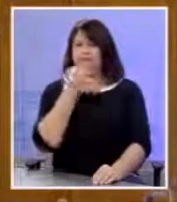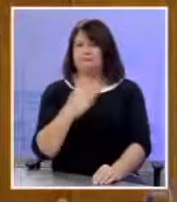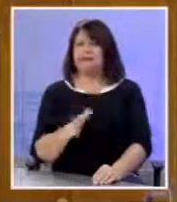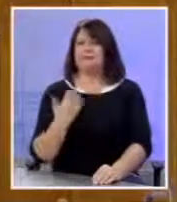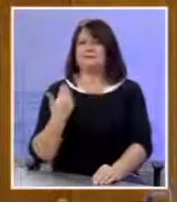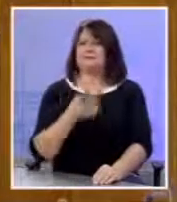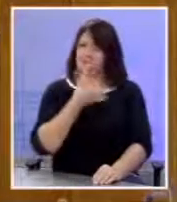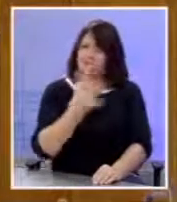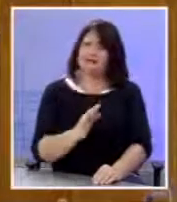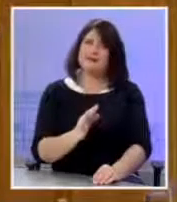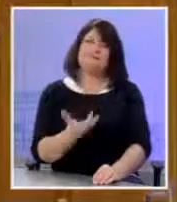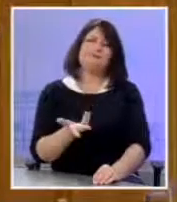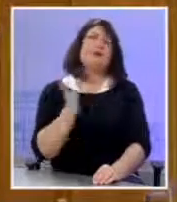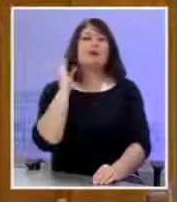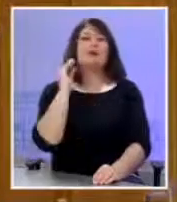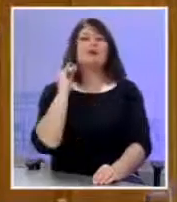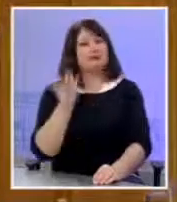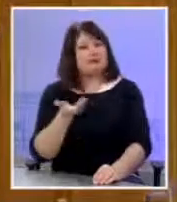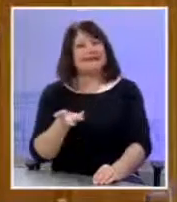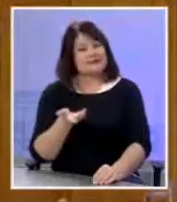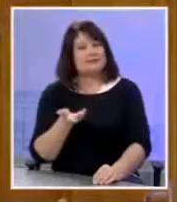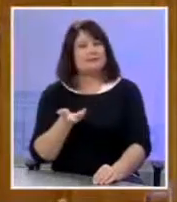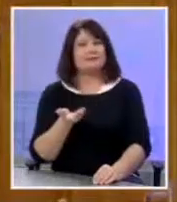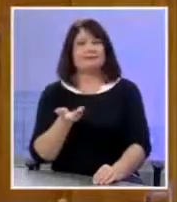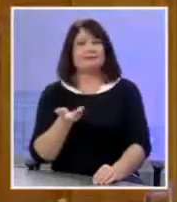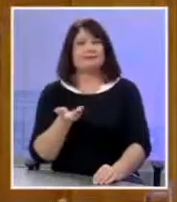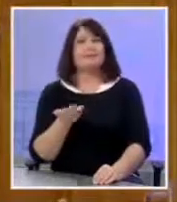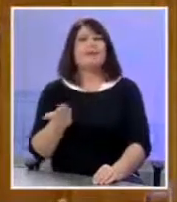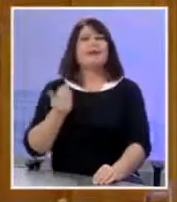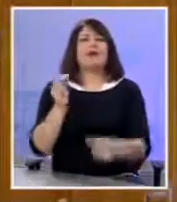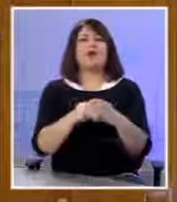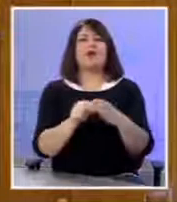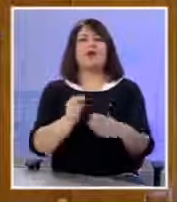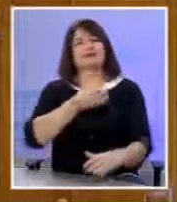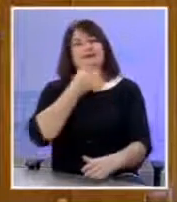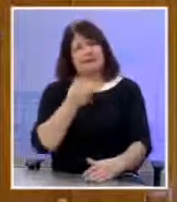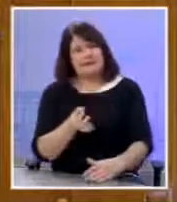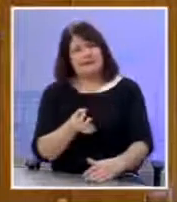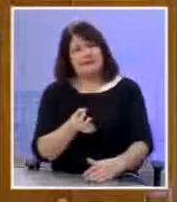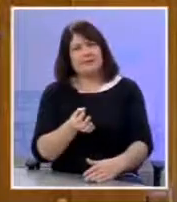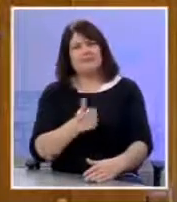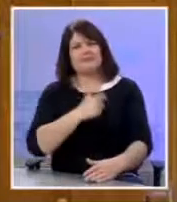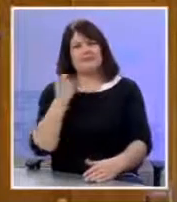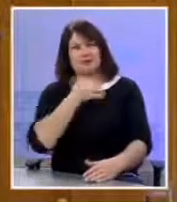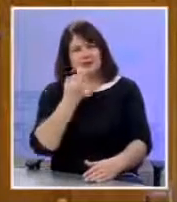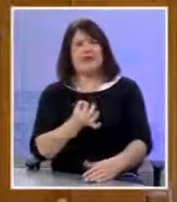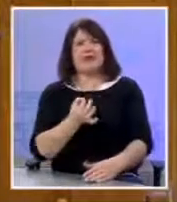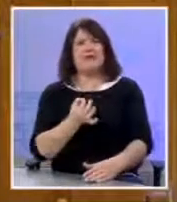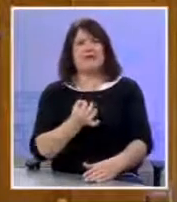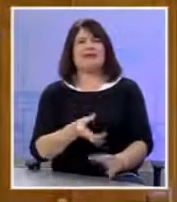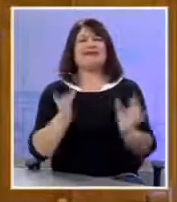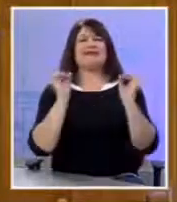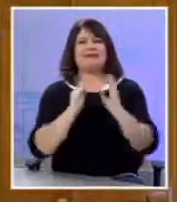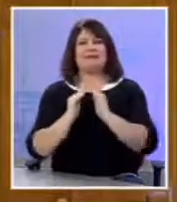σε αυτή την αίθουσα, το ακούσαμε ιδιαίτερα, ότι προεκλογικά λέγαμε και το λέγαμε βροντερά. Κανένα